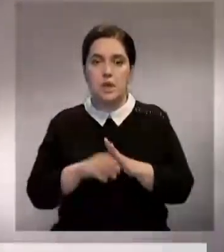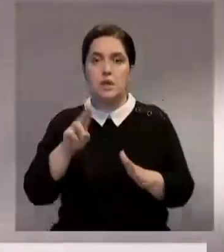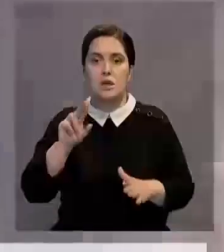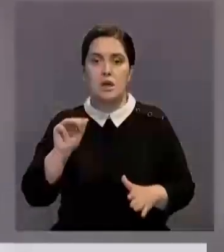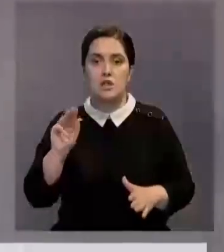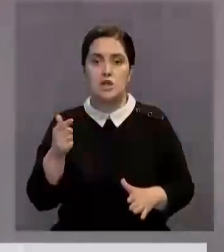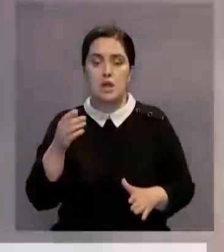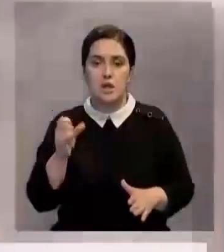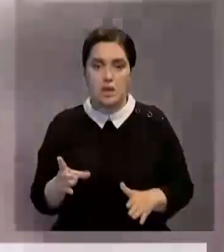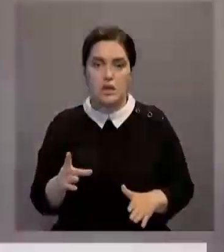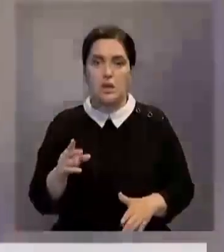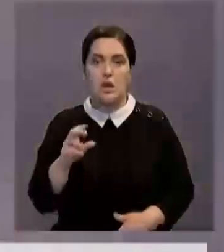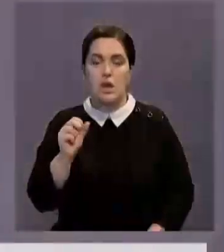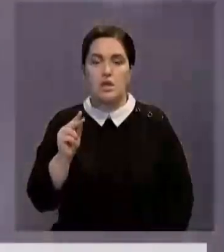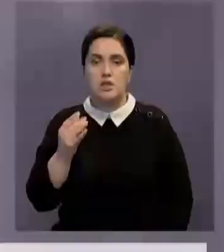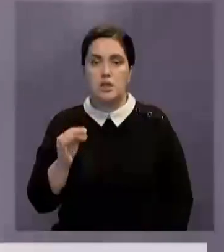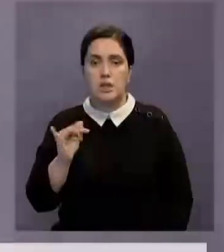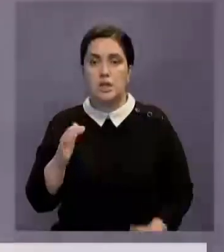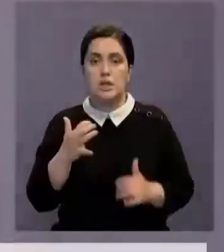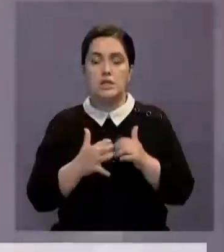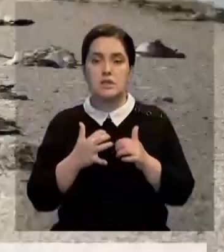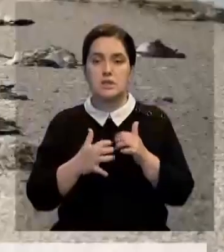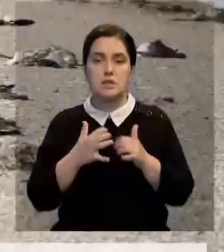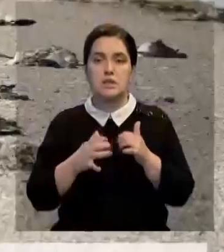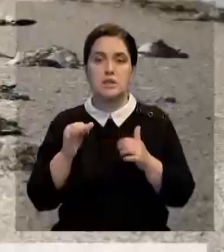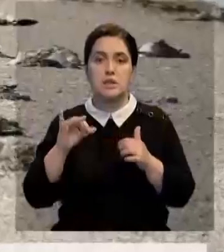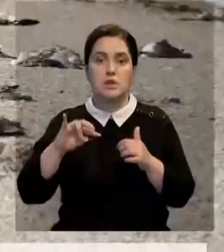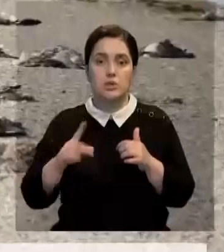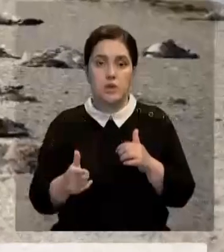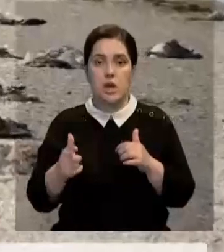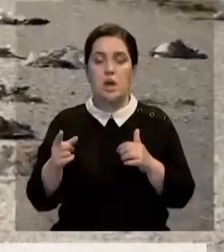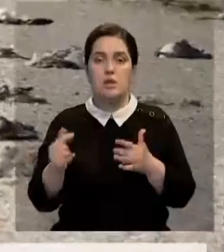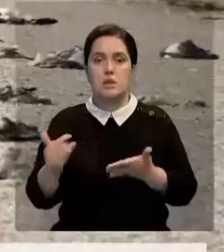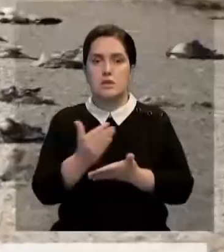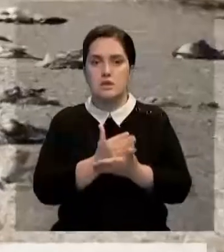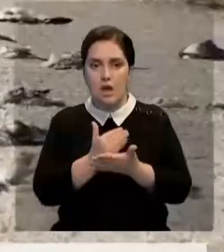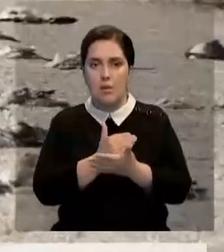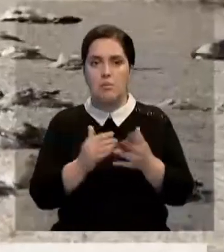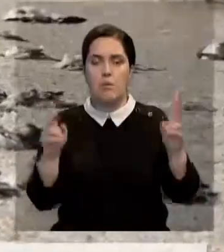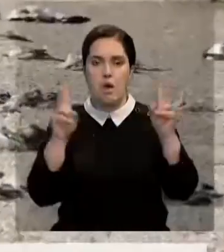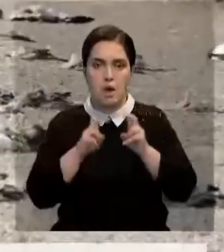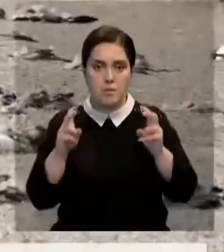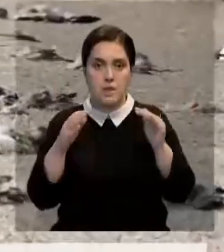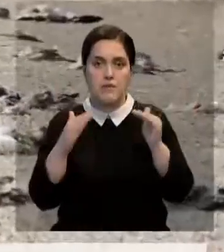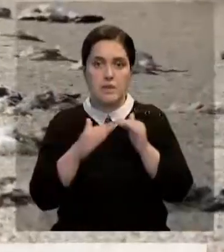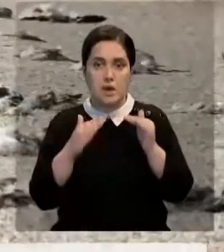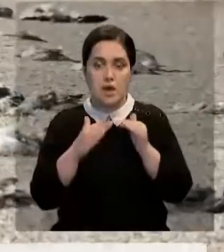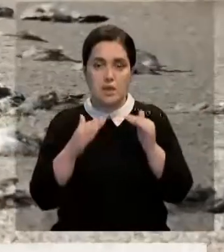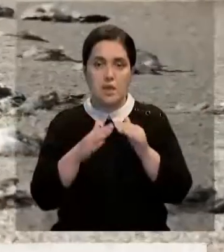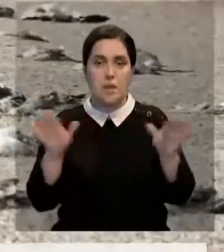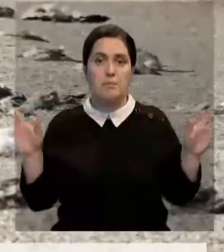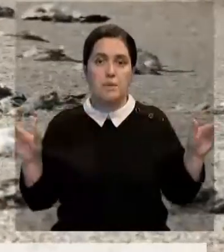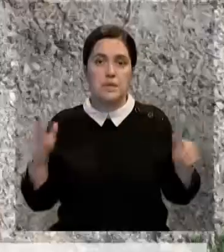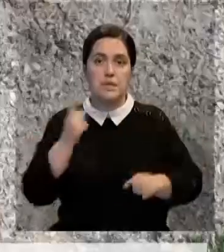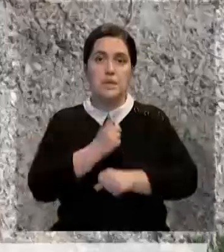территории месторождения Кашаган и природного резервата Ак-Жайык в середине июня. Специалисты теперь собираются обследовать